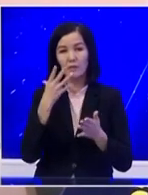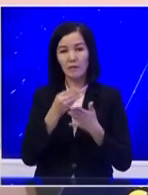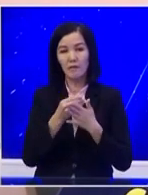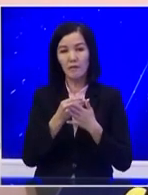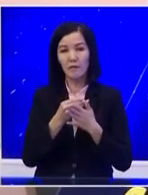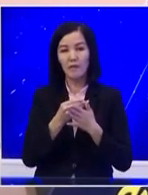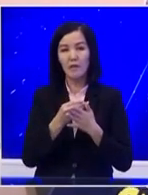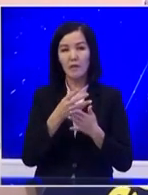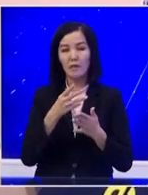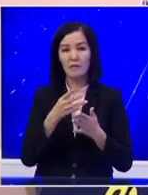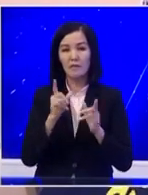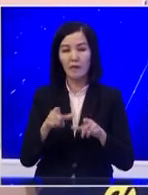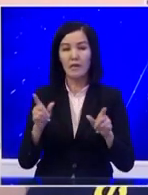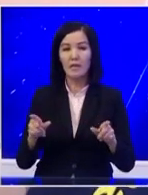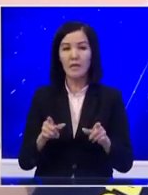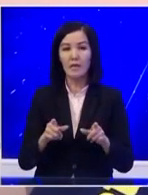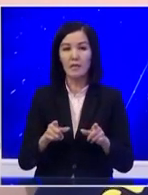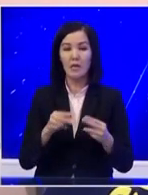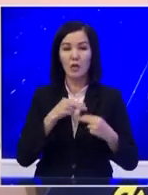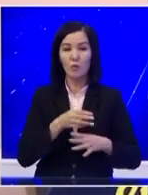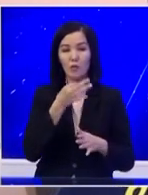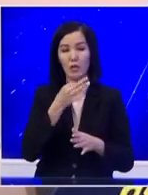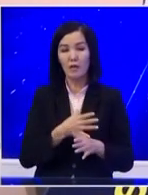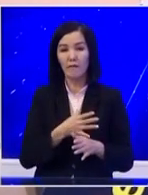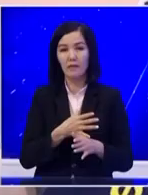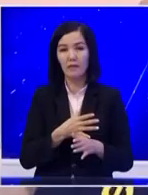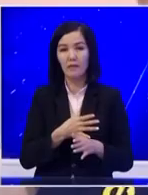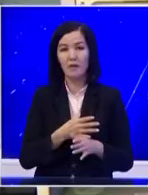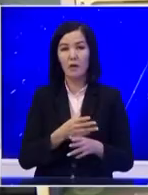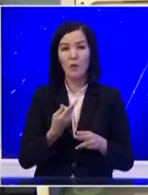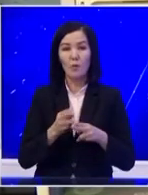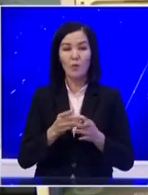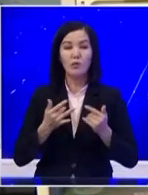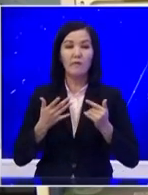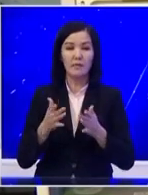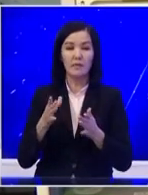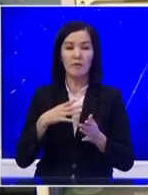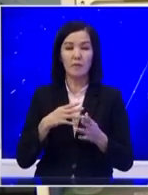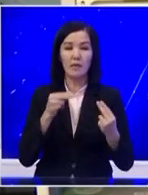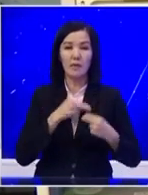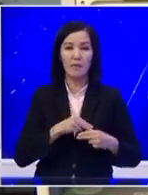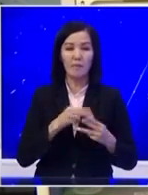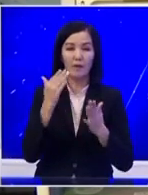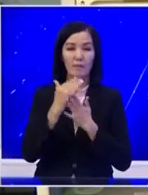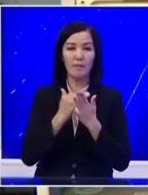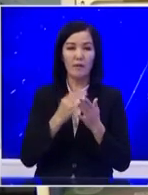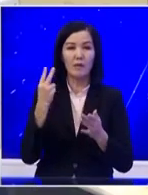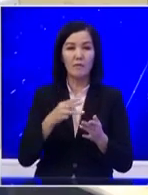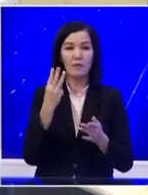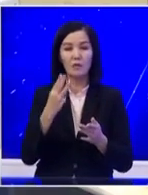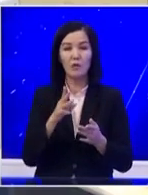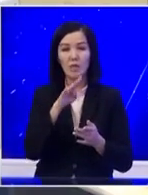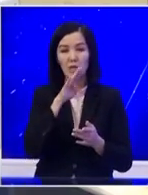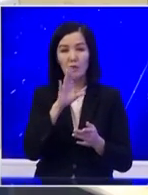и у меня появились свои клиенты. Работа нравится, потому что она востребована. Программа «Енбек» пришла на выручку и 23-летнему